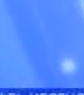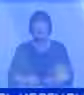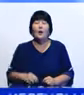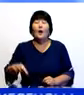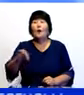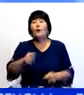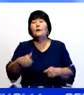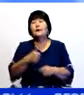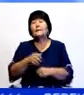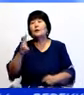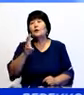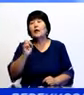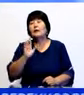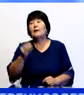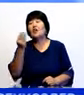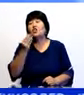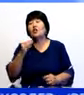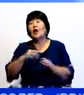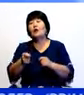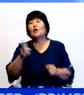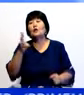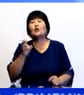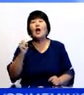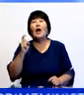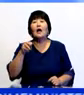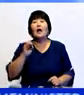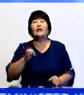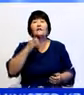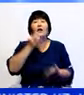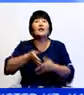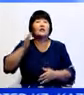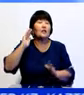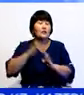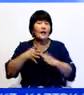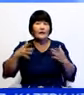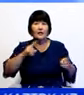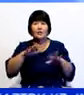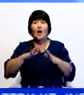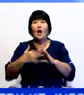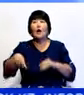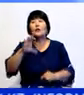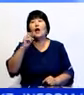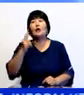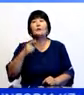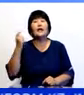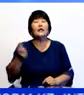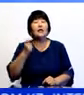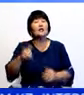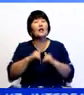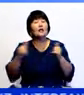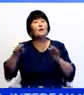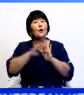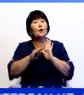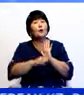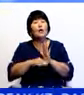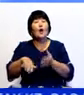Облыс әкімі Нұрлыбек Нәлібаев Шел ауданының әкімі Нұржан Ақатовтың есебін тыңдады. Кеңейтілген жиында ауданның әлеуметтік-экономикалық даму